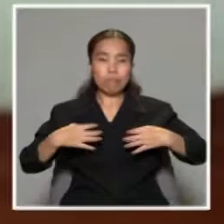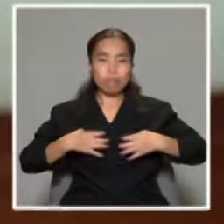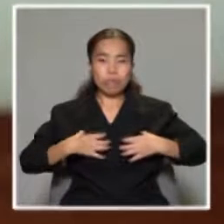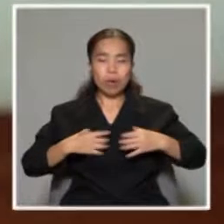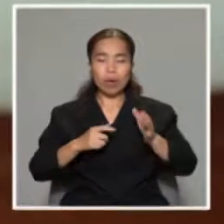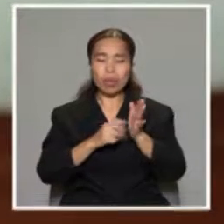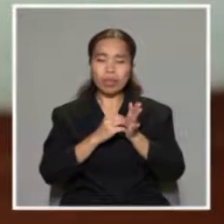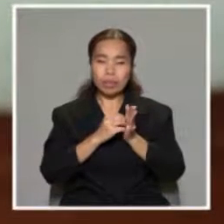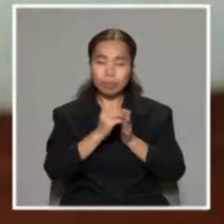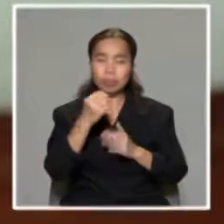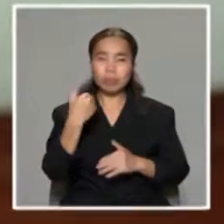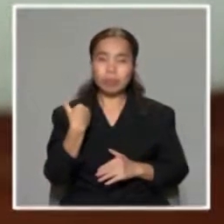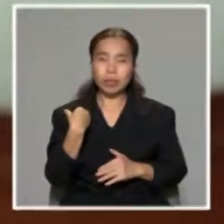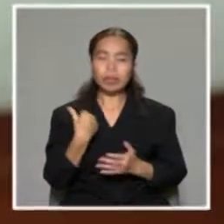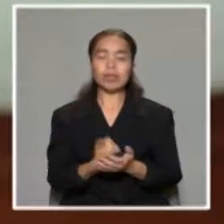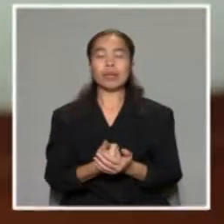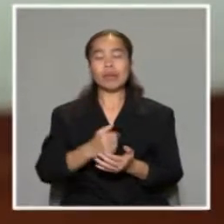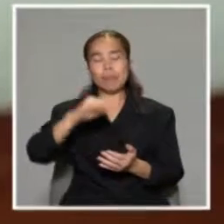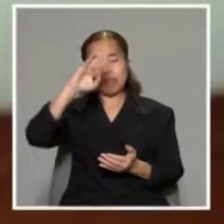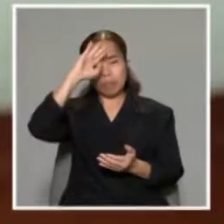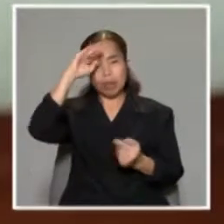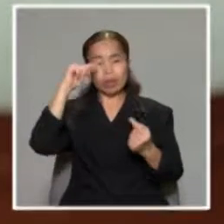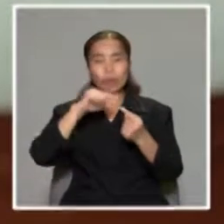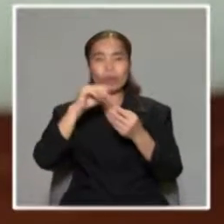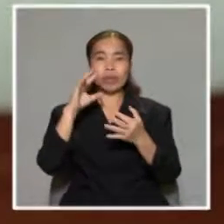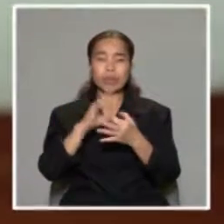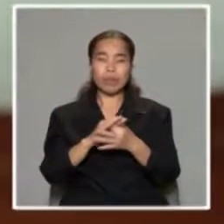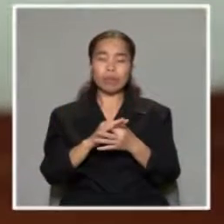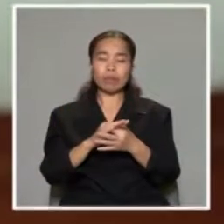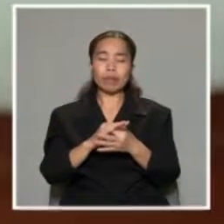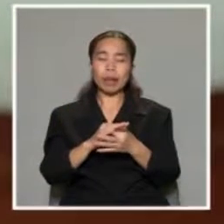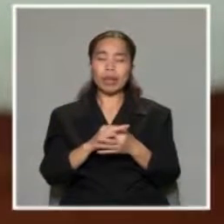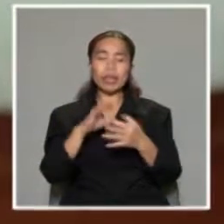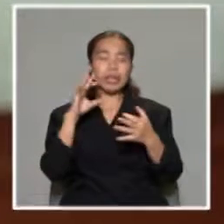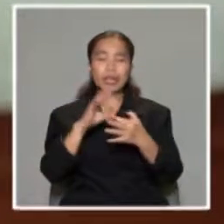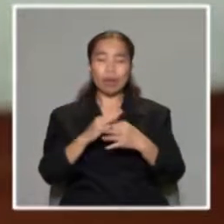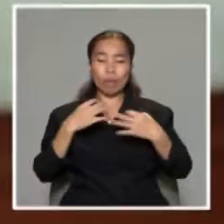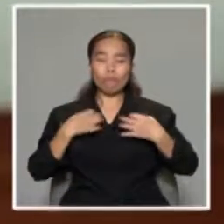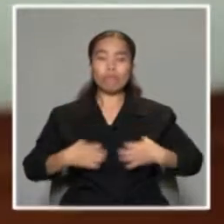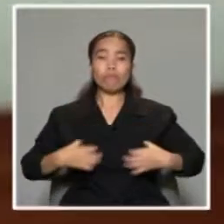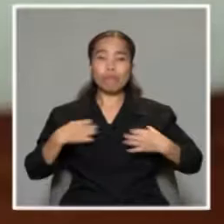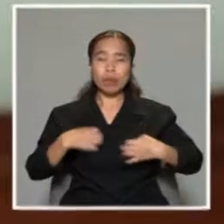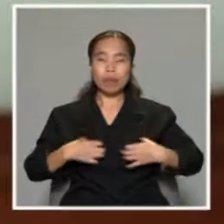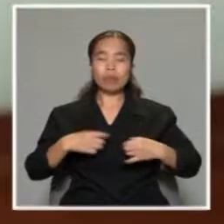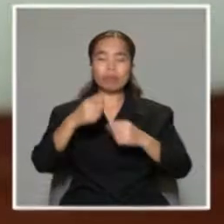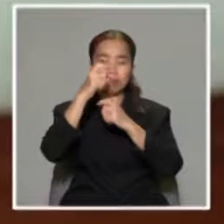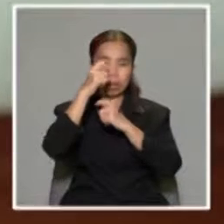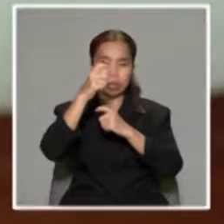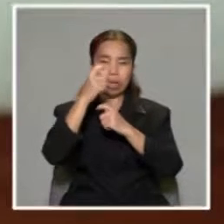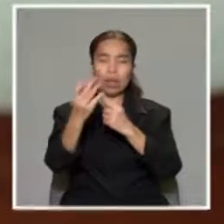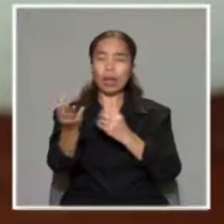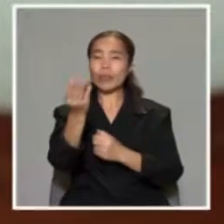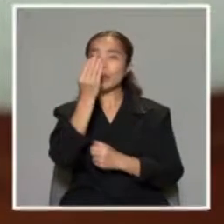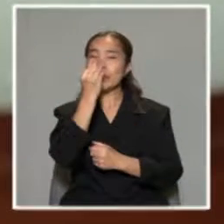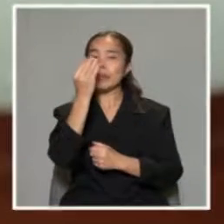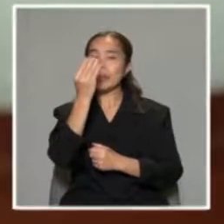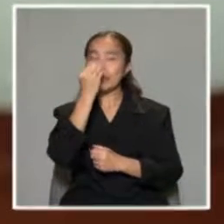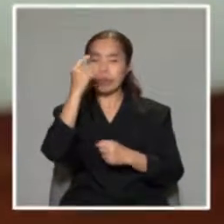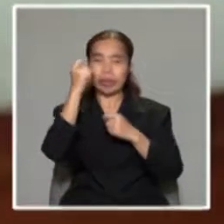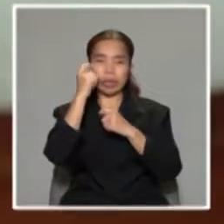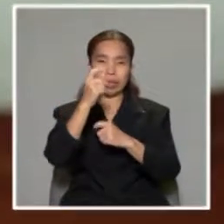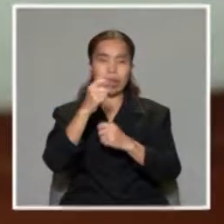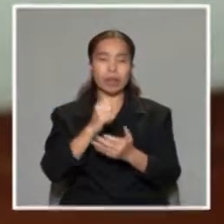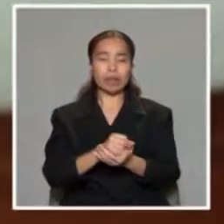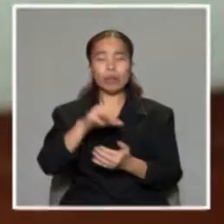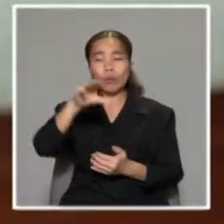นะครับหรือว่าโรคปอดบางประเภทจะทำให้มีอันตรายได้ต้องเรียนว่า เร